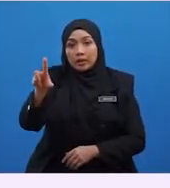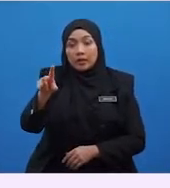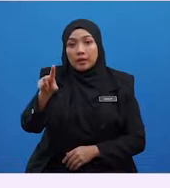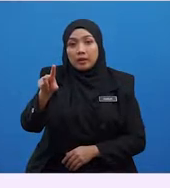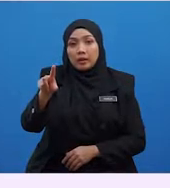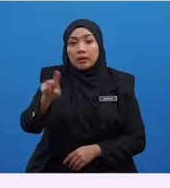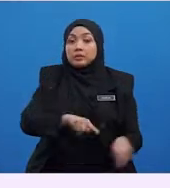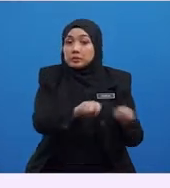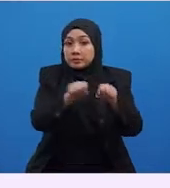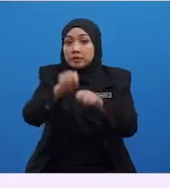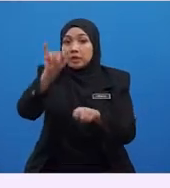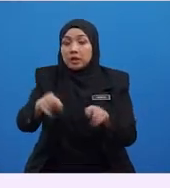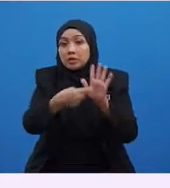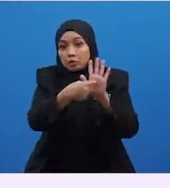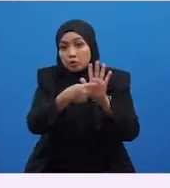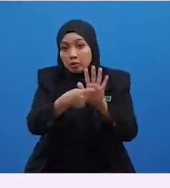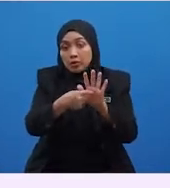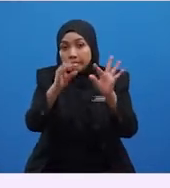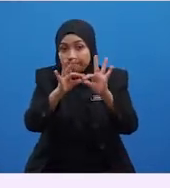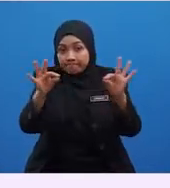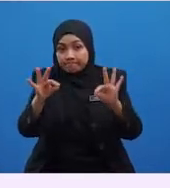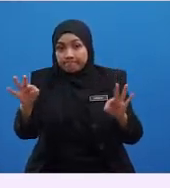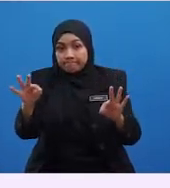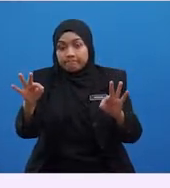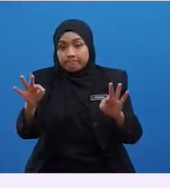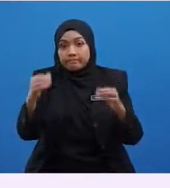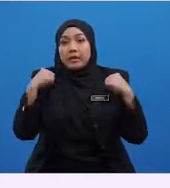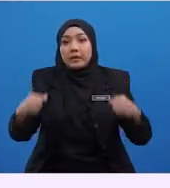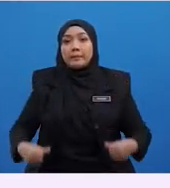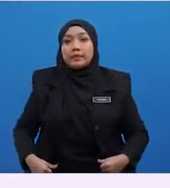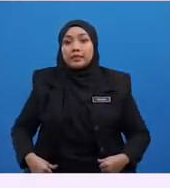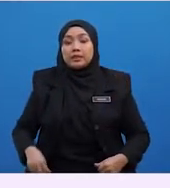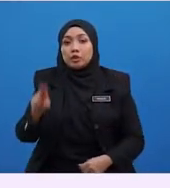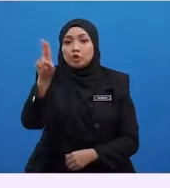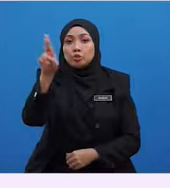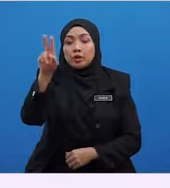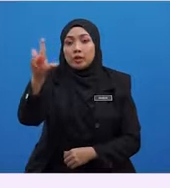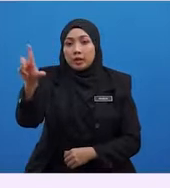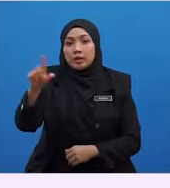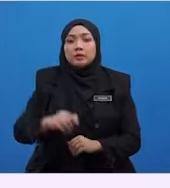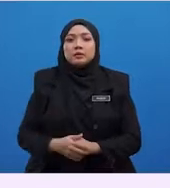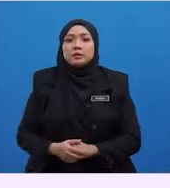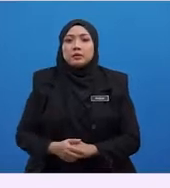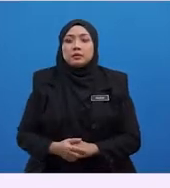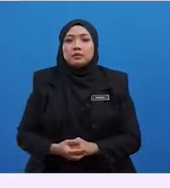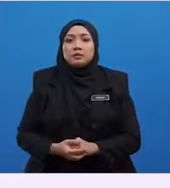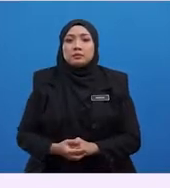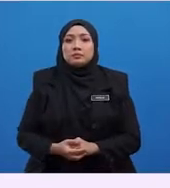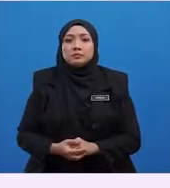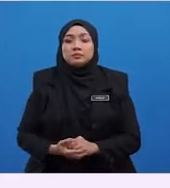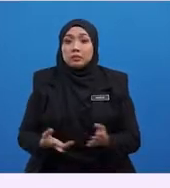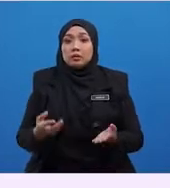http://localhost/paparmurid.php. Paparan jadual seperti ini akan dihasilkan. Adakah rekod dalam halaman